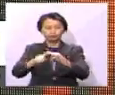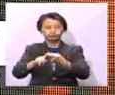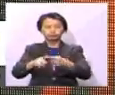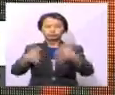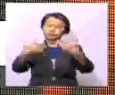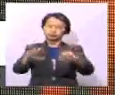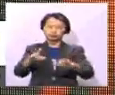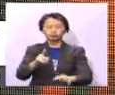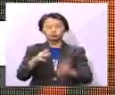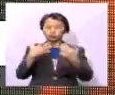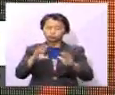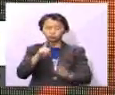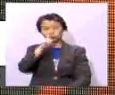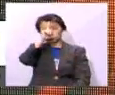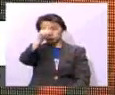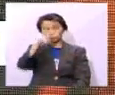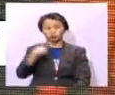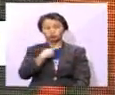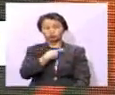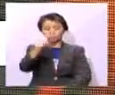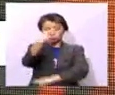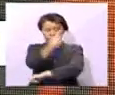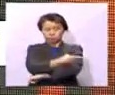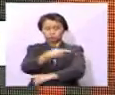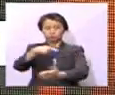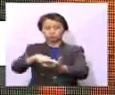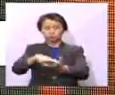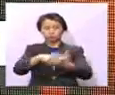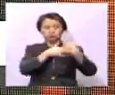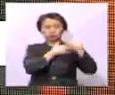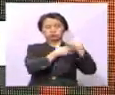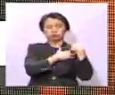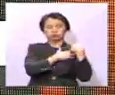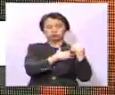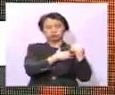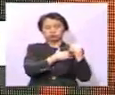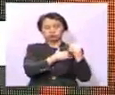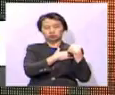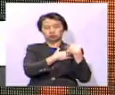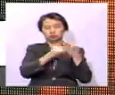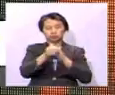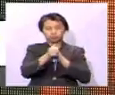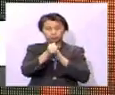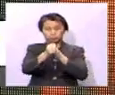Sudah tentu kita hari ini tanggungjawab sebagai pemimpin.